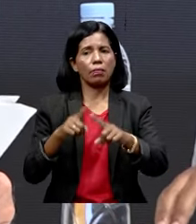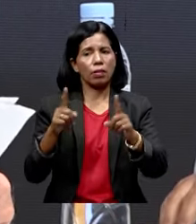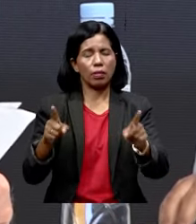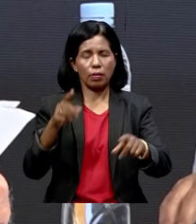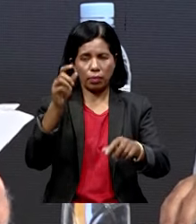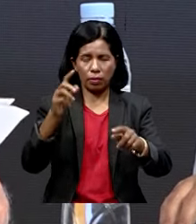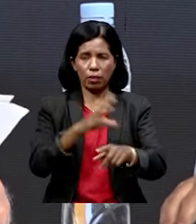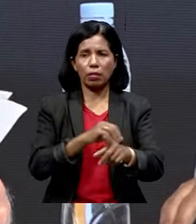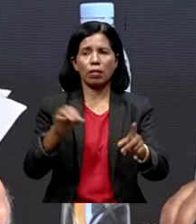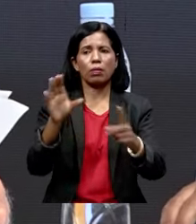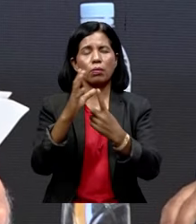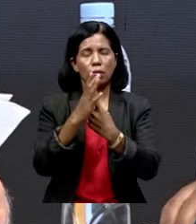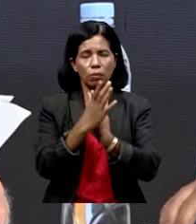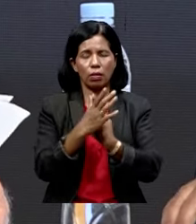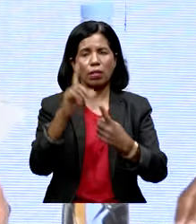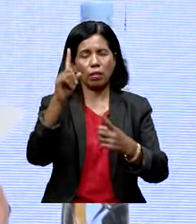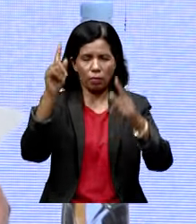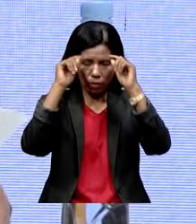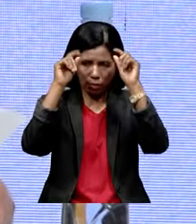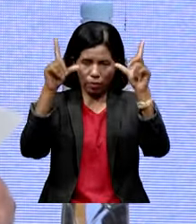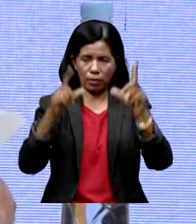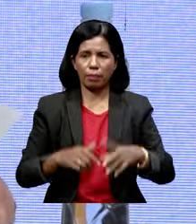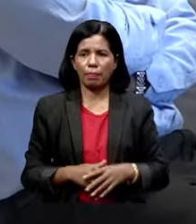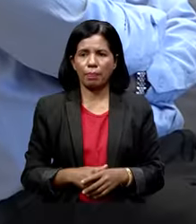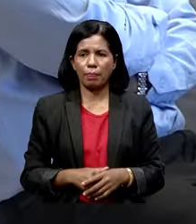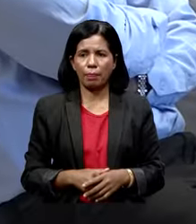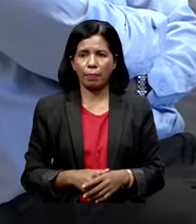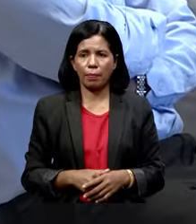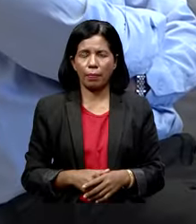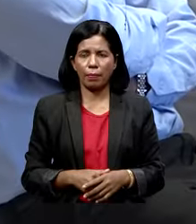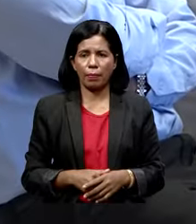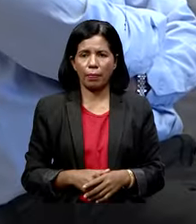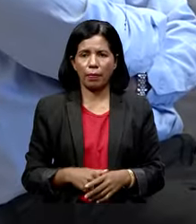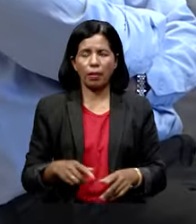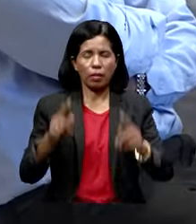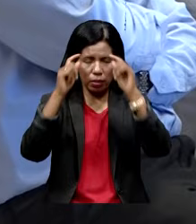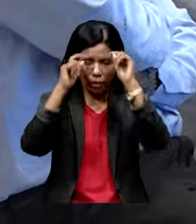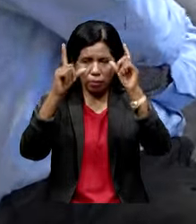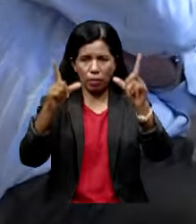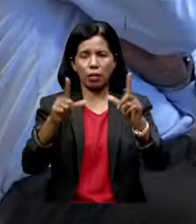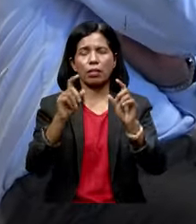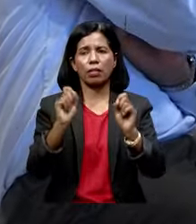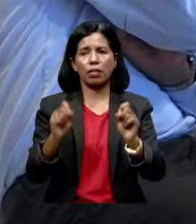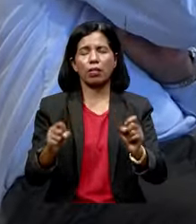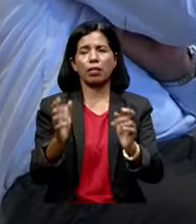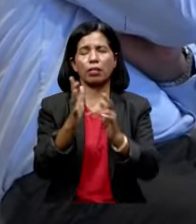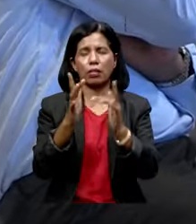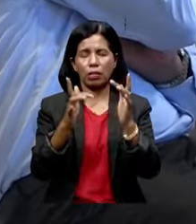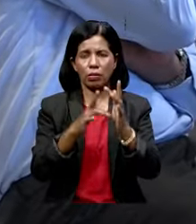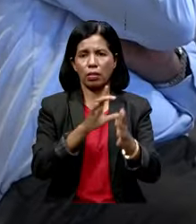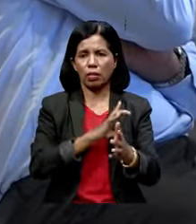menjadi saksi Kristus. Umat Katolik Timor-Leste, saksi Kristus di